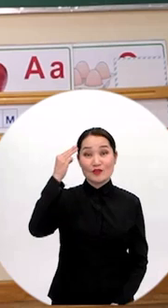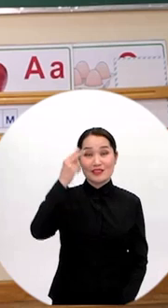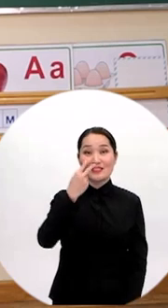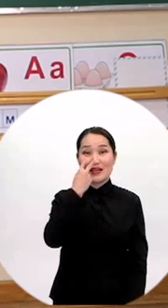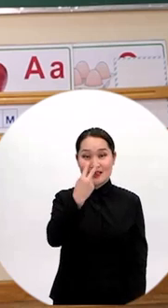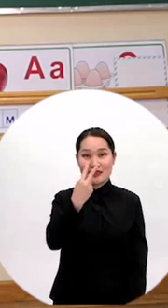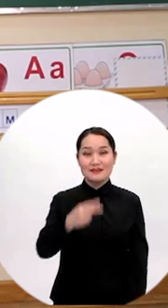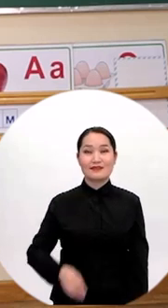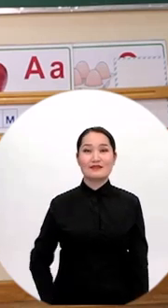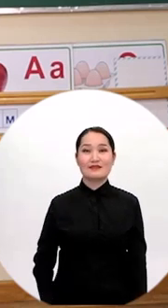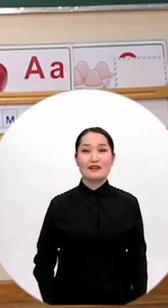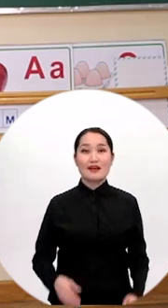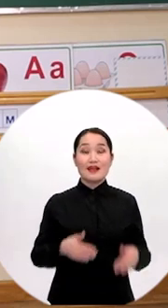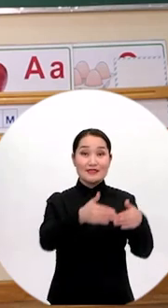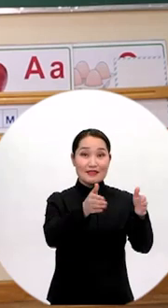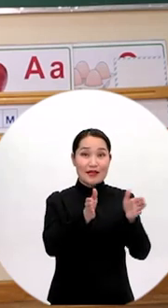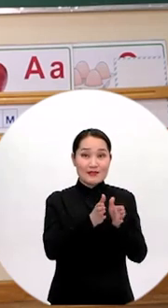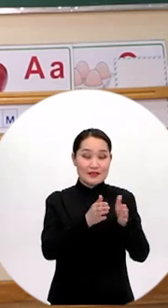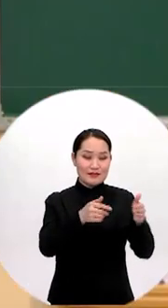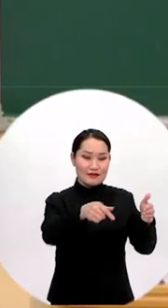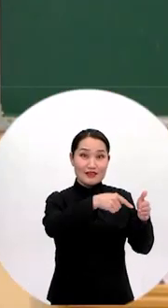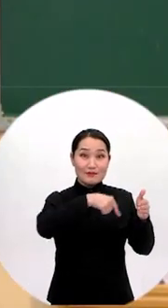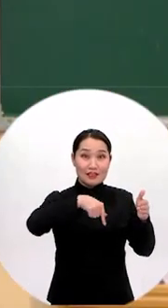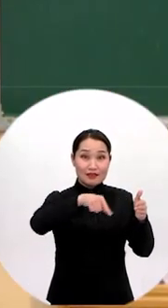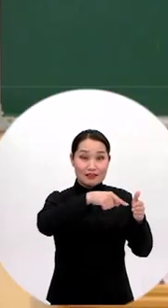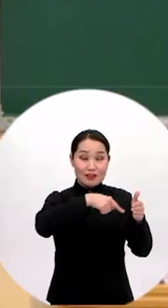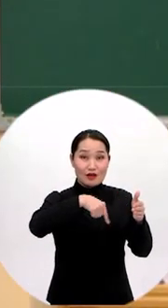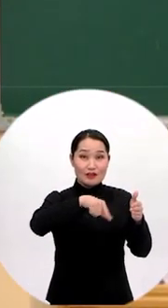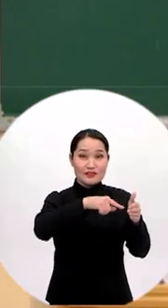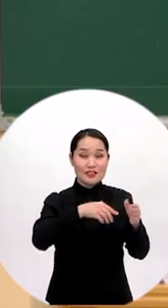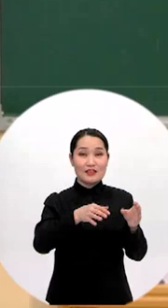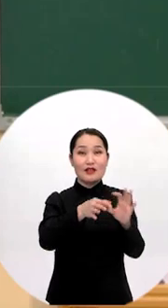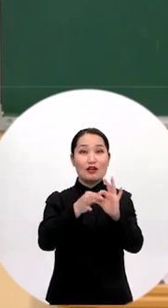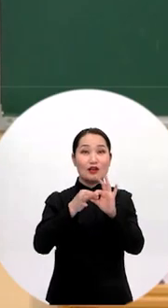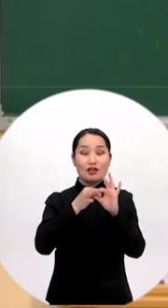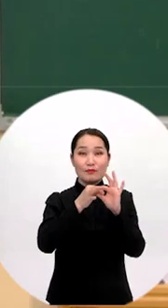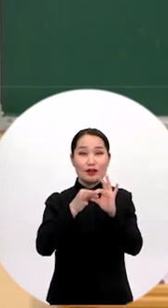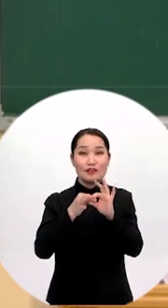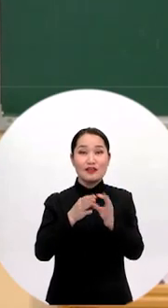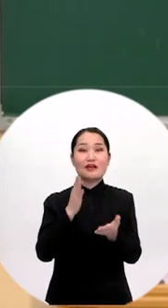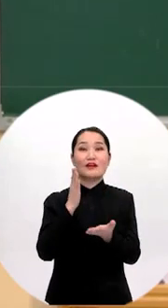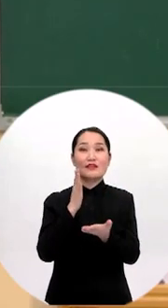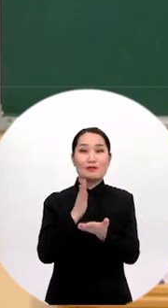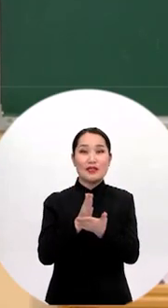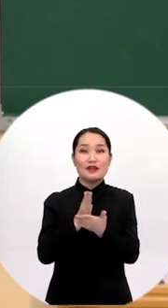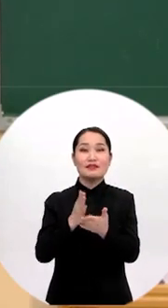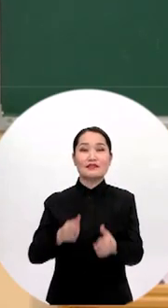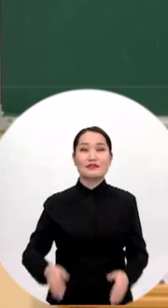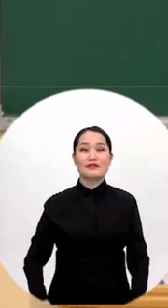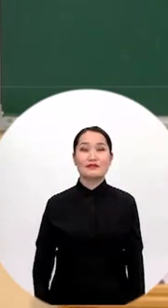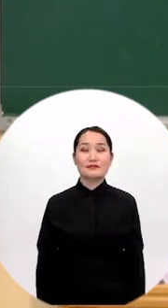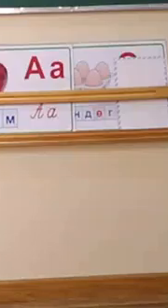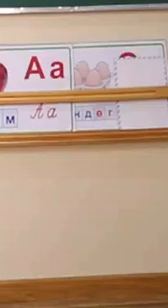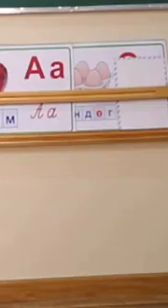харахад савны багтаамж нь тухайн савныхаа орон зайнаас хамаарч байна.